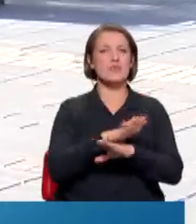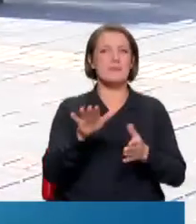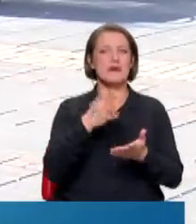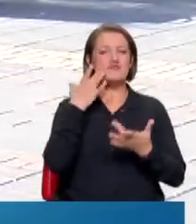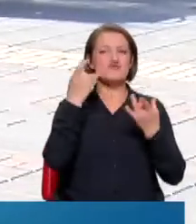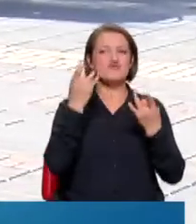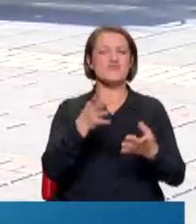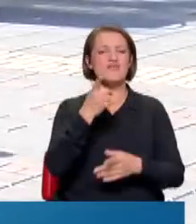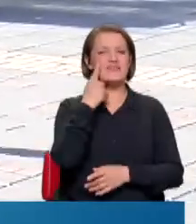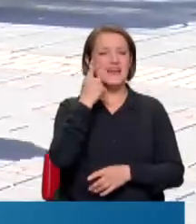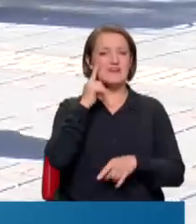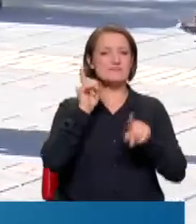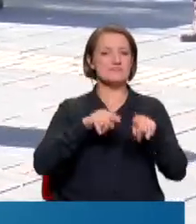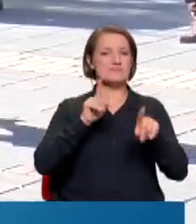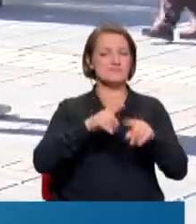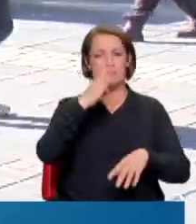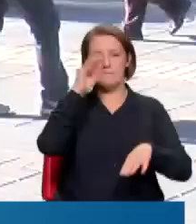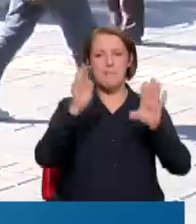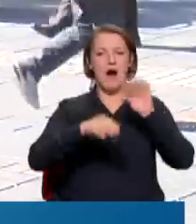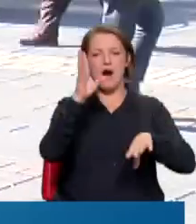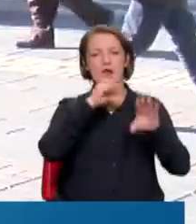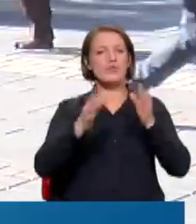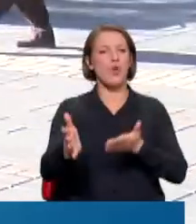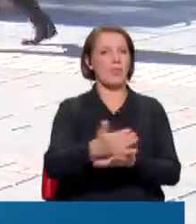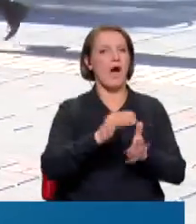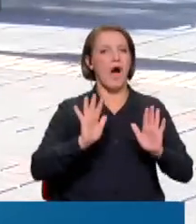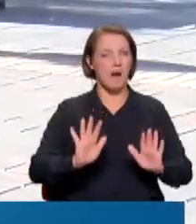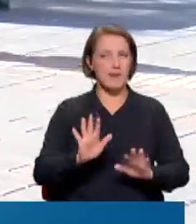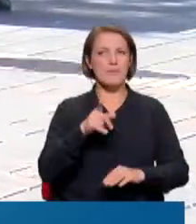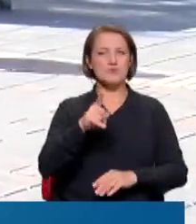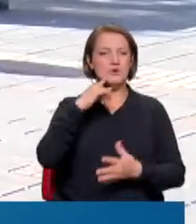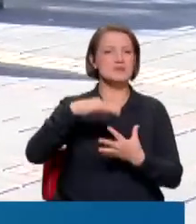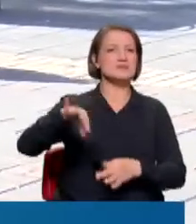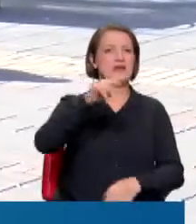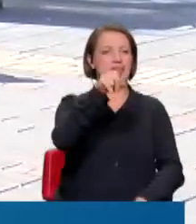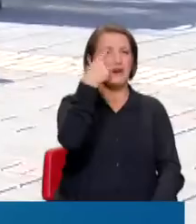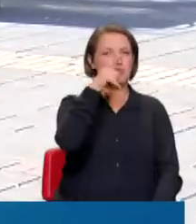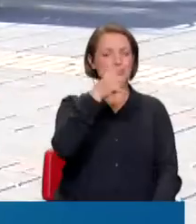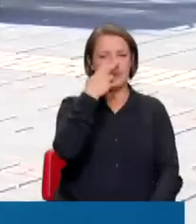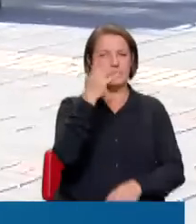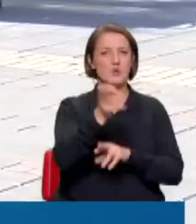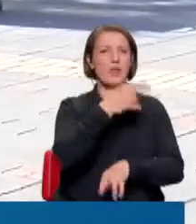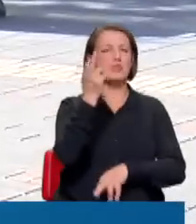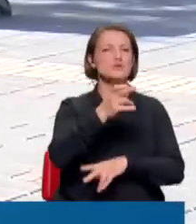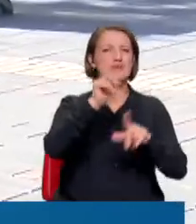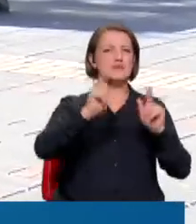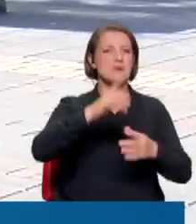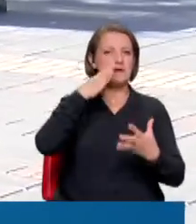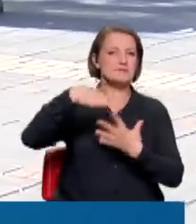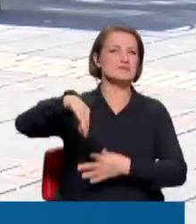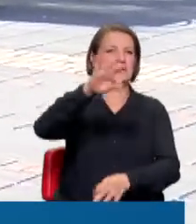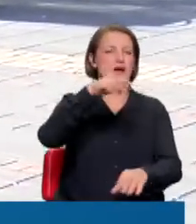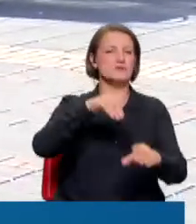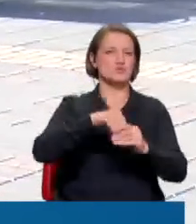şeffaf devlet gözetimi altında bağışlarım toplanıyor Ama bu insanlar yüzünden dolandırıcılık yapan insanlar